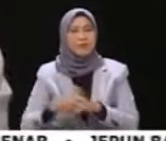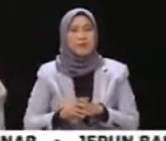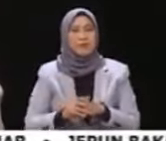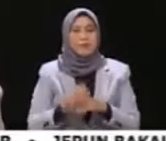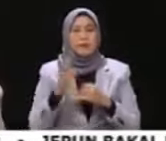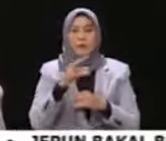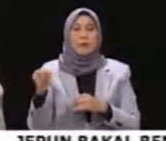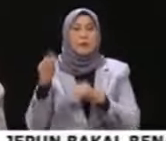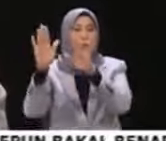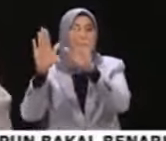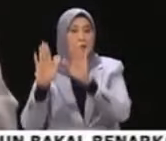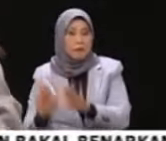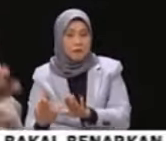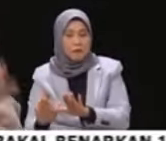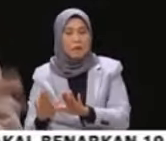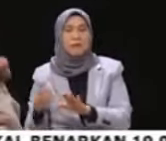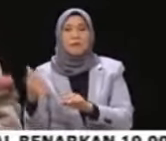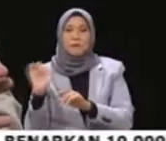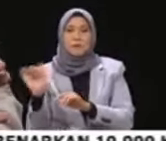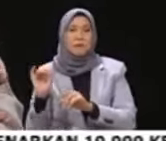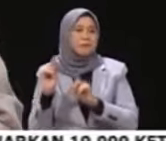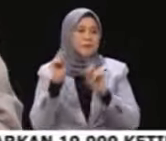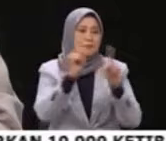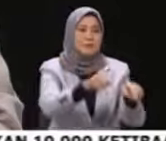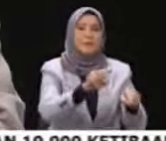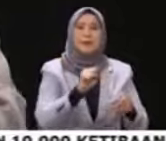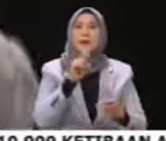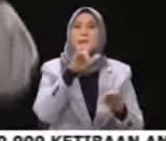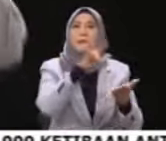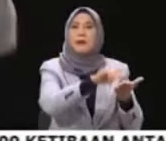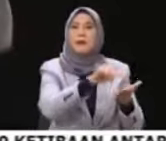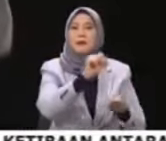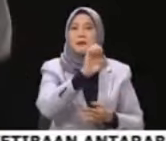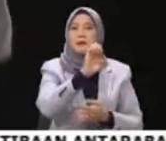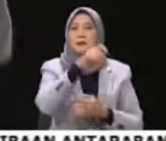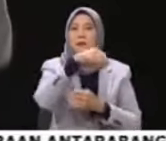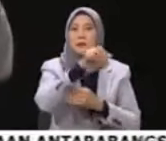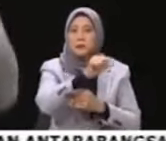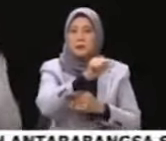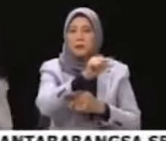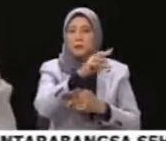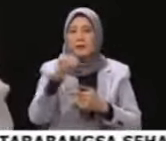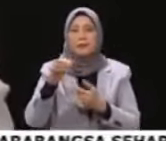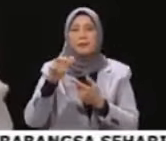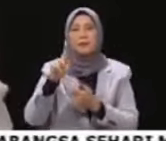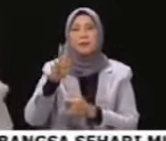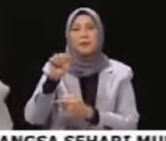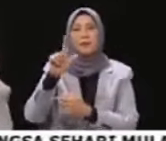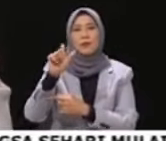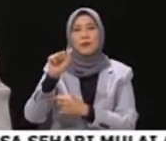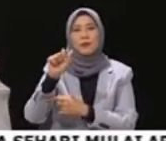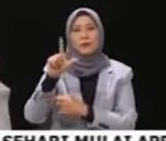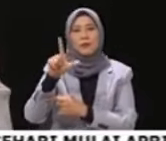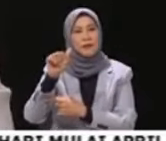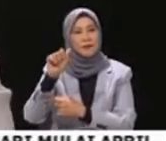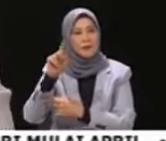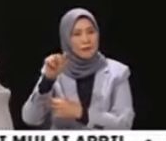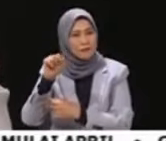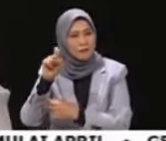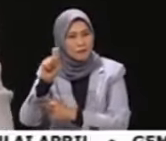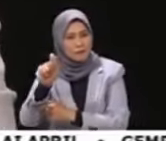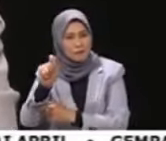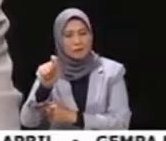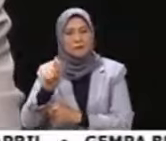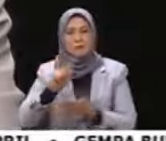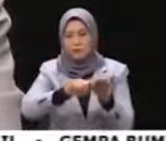besok terus saya turun juga untuk ke Sepang dulu. Sepang dan juga ke Kuala Langat. Untuk bertemu dan semua kita